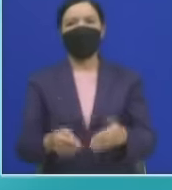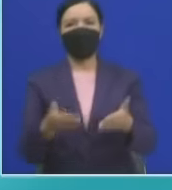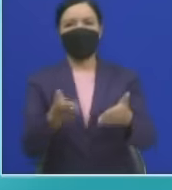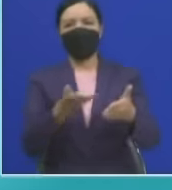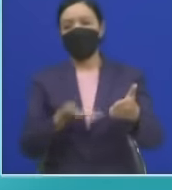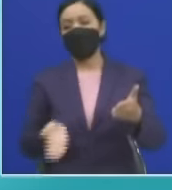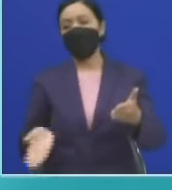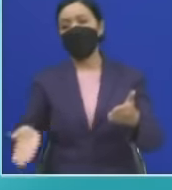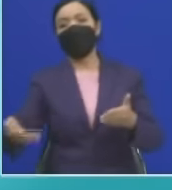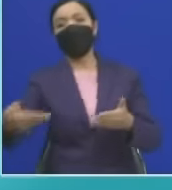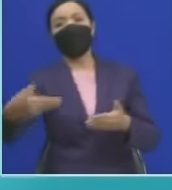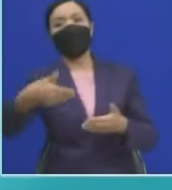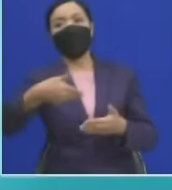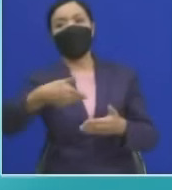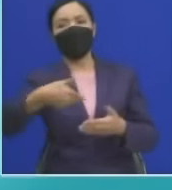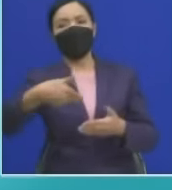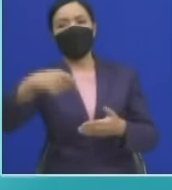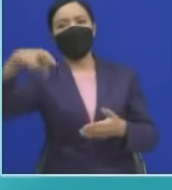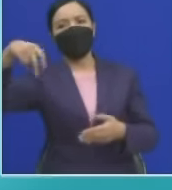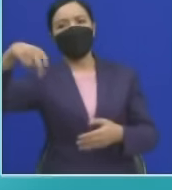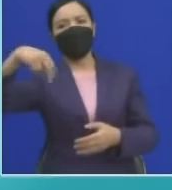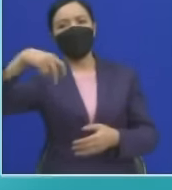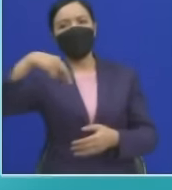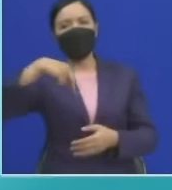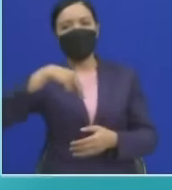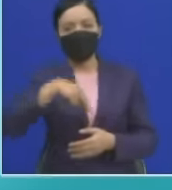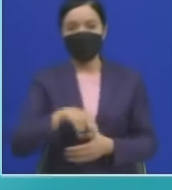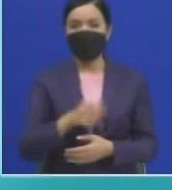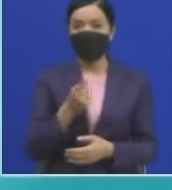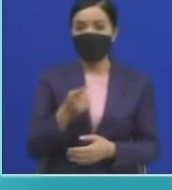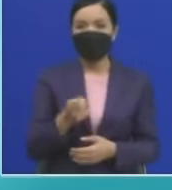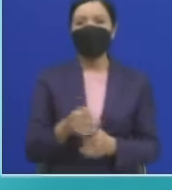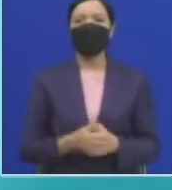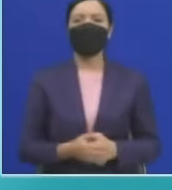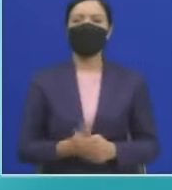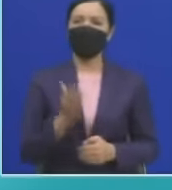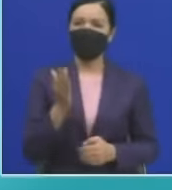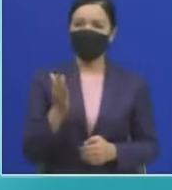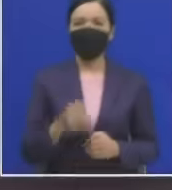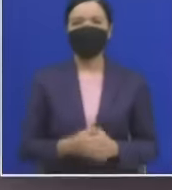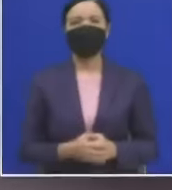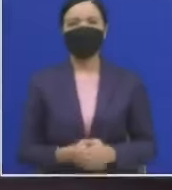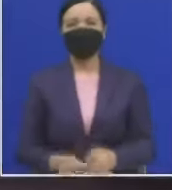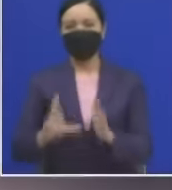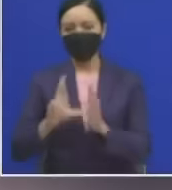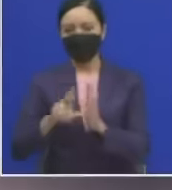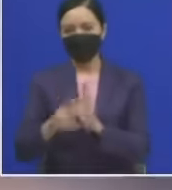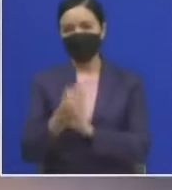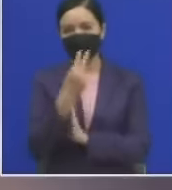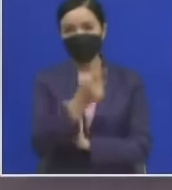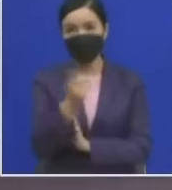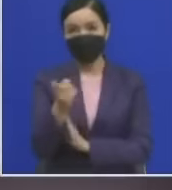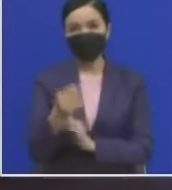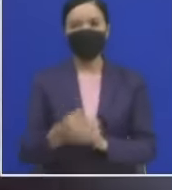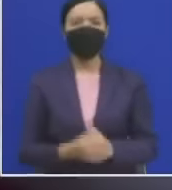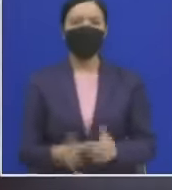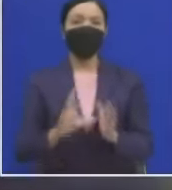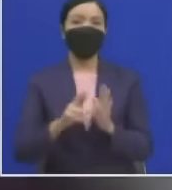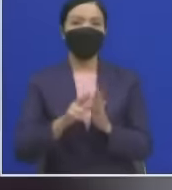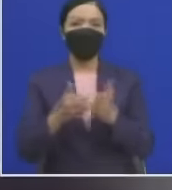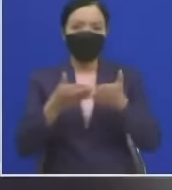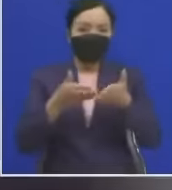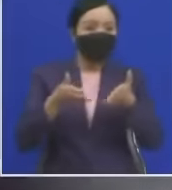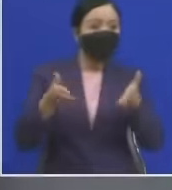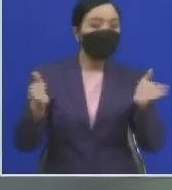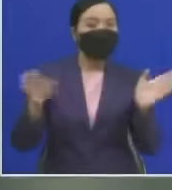น ค่ะ แล้วก็มีท่าเรือแล้วเดินมาทีนี้ถ้าดูภาพมุมต่ำนะฮะอันนี้ไปดูใน TikTok ทีนี้นี่ TikTok เขาก็เปิด